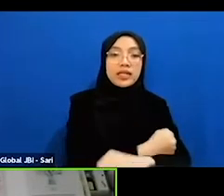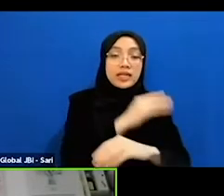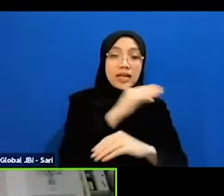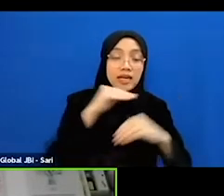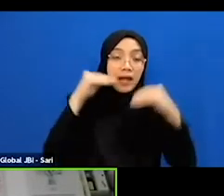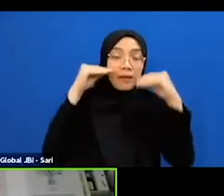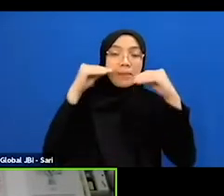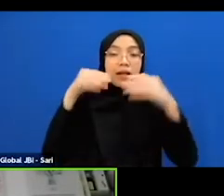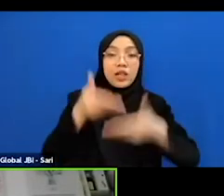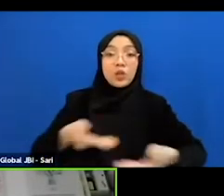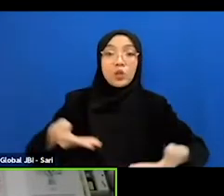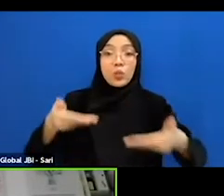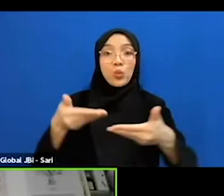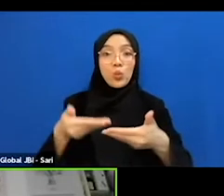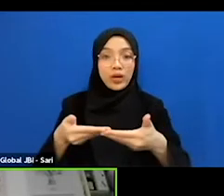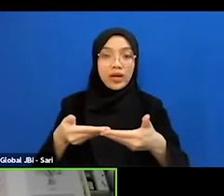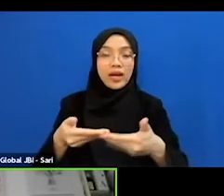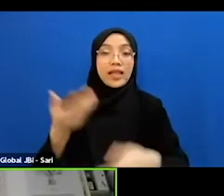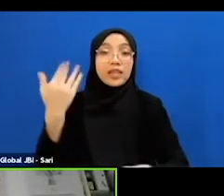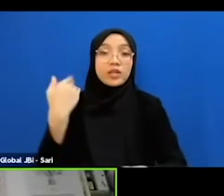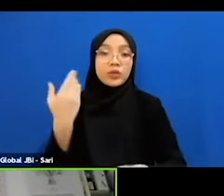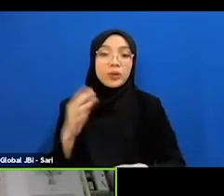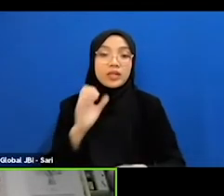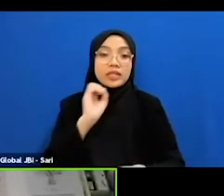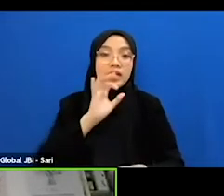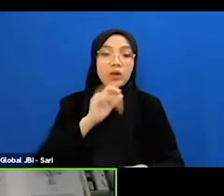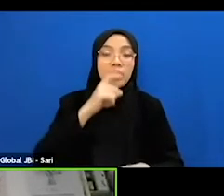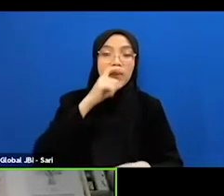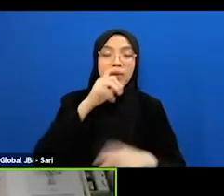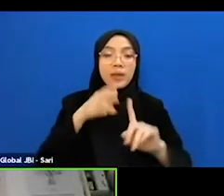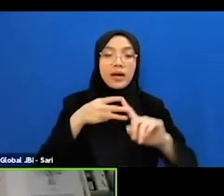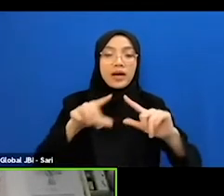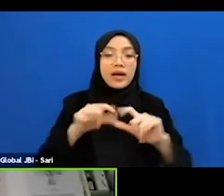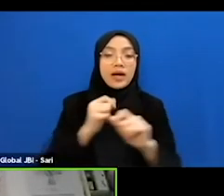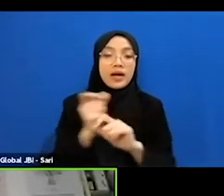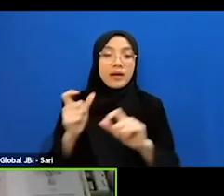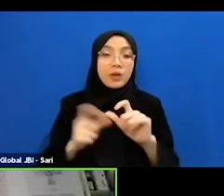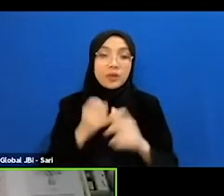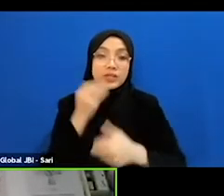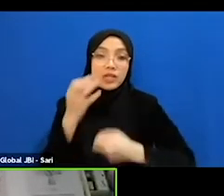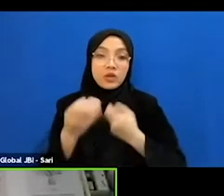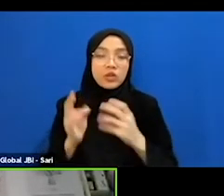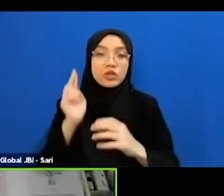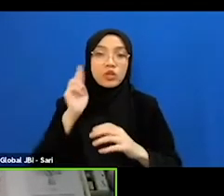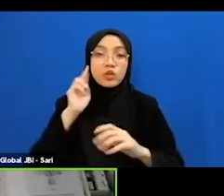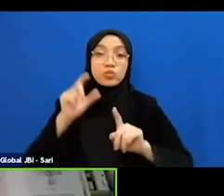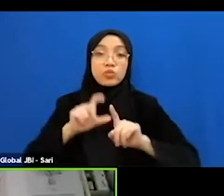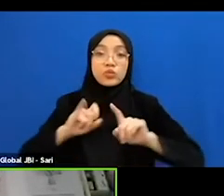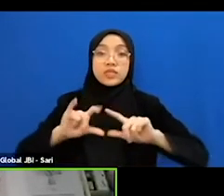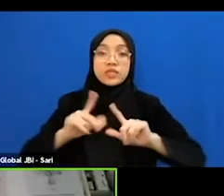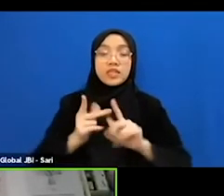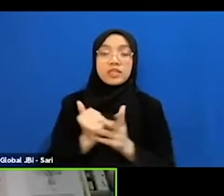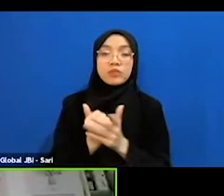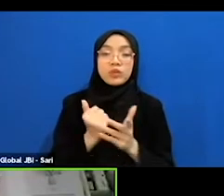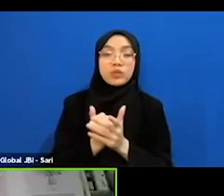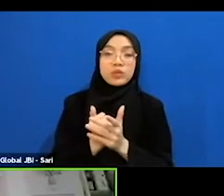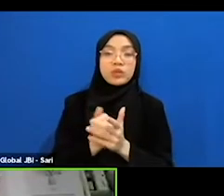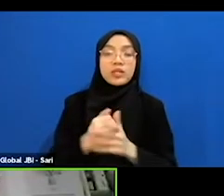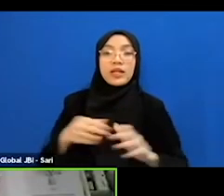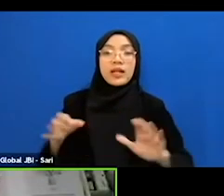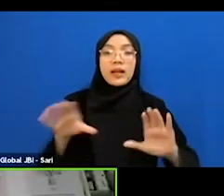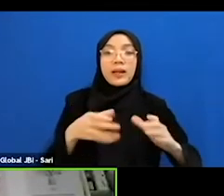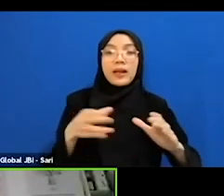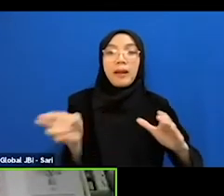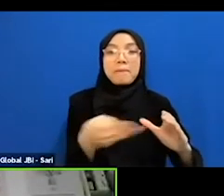lingkungan itu sendiri dan kemudian tadi Pak cara merepair kepada apa yang sudah disampaikan oleh ibu Diah bahwa memang keberadaan efek label ini